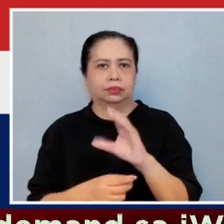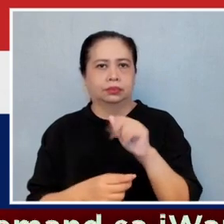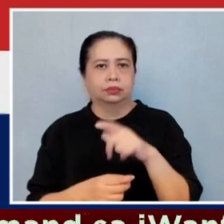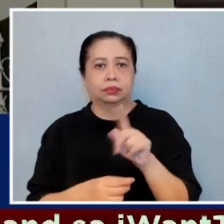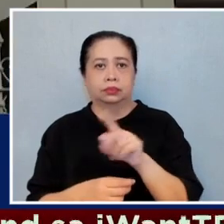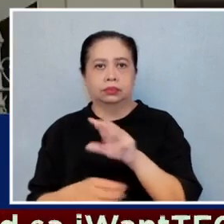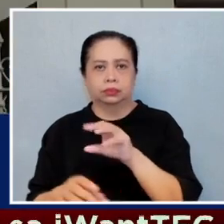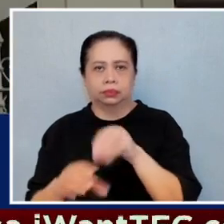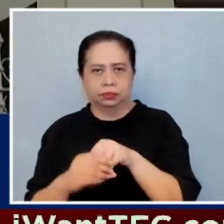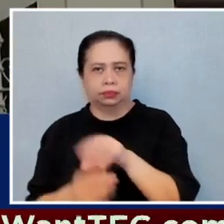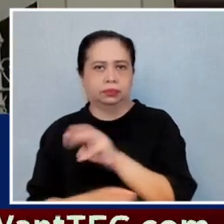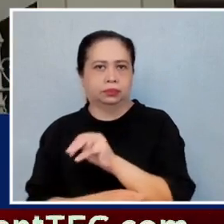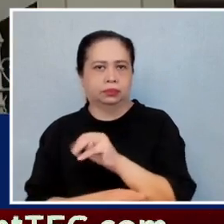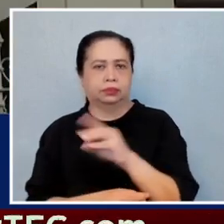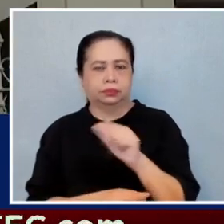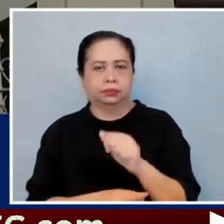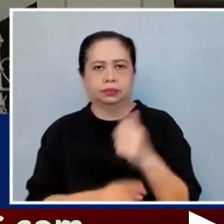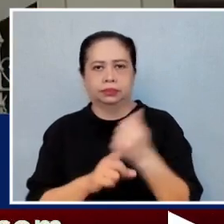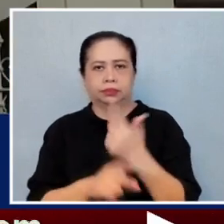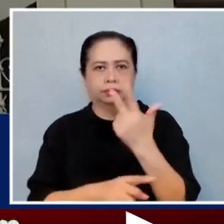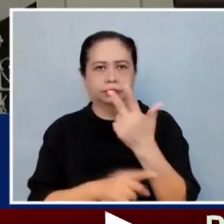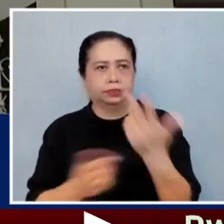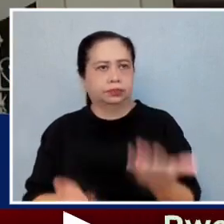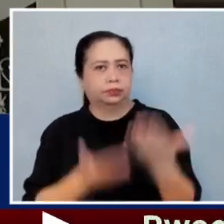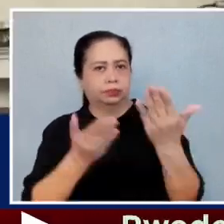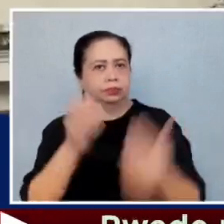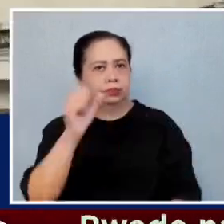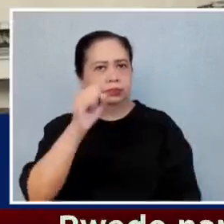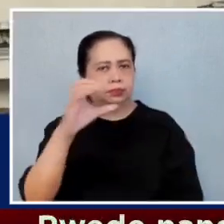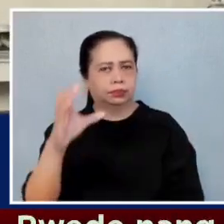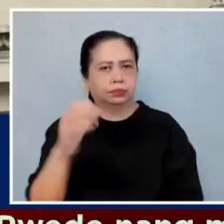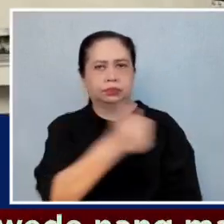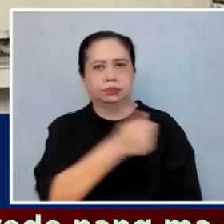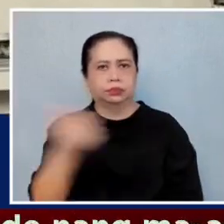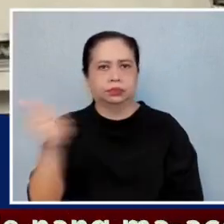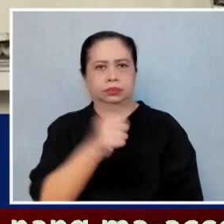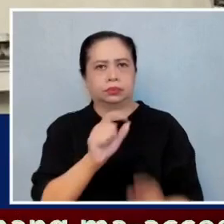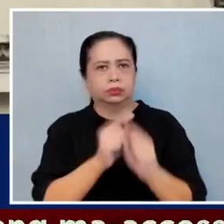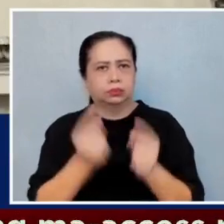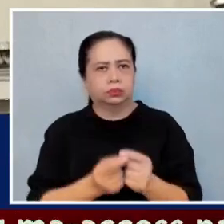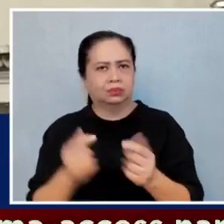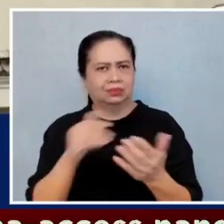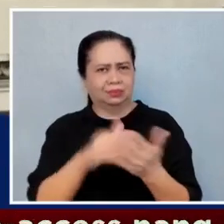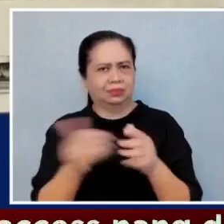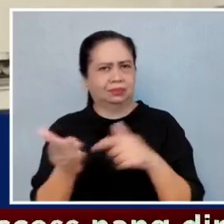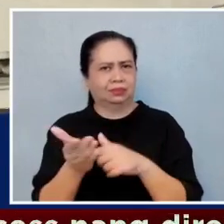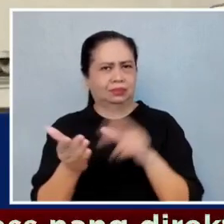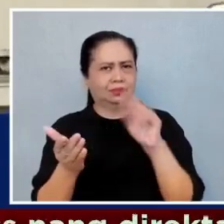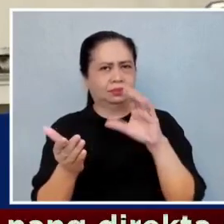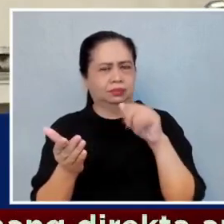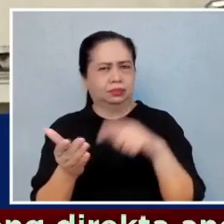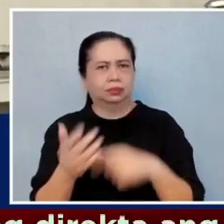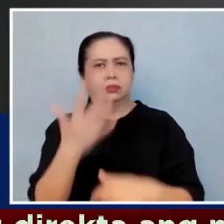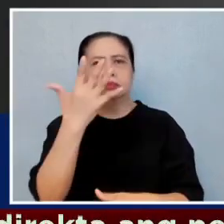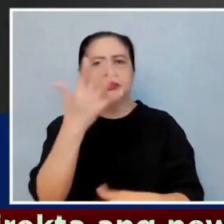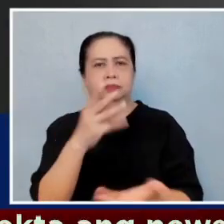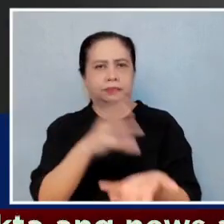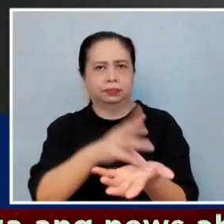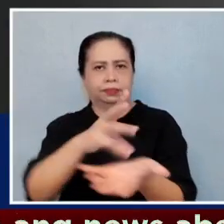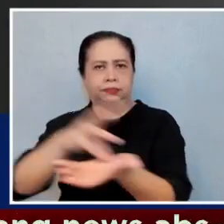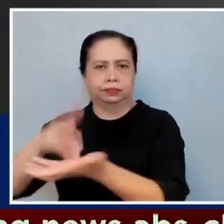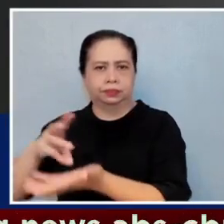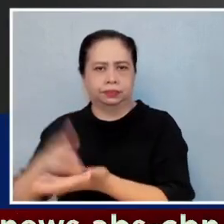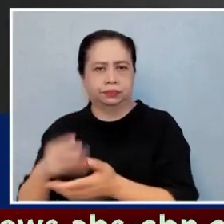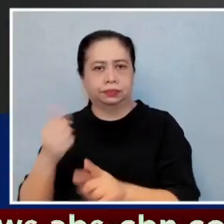MMDA. August 3 na ihain sa SC ng mga transport groups ang petisyon laban sa NCAP sa 5 lungsod.